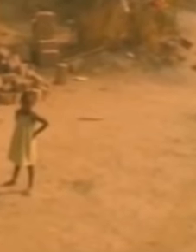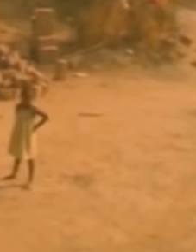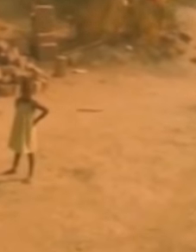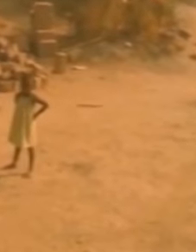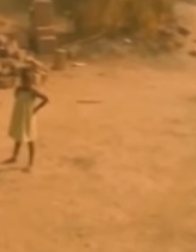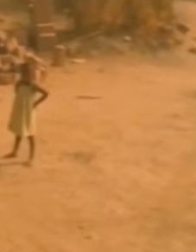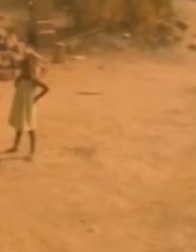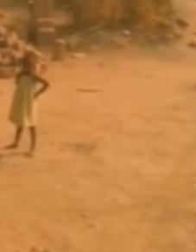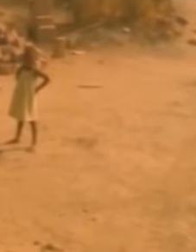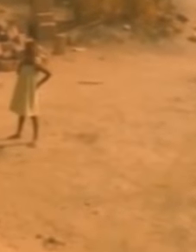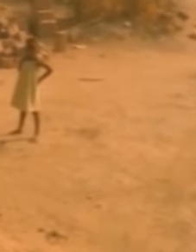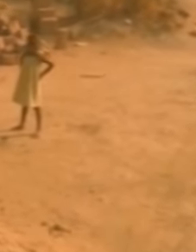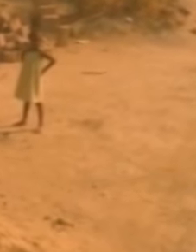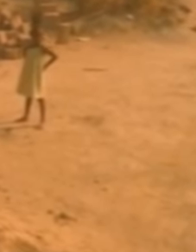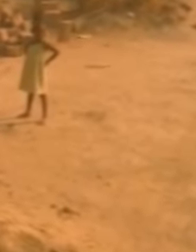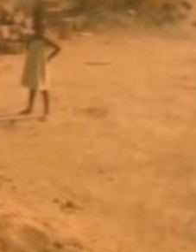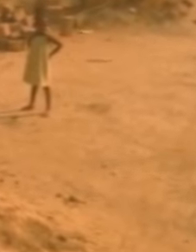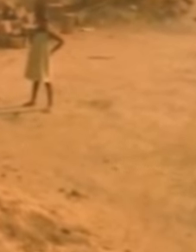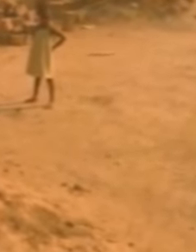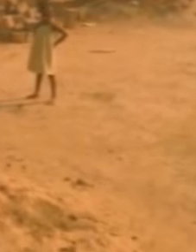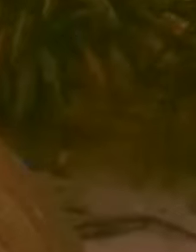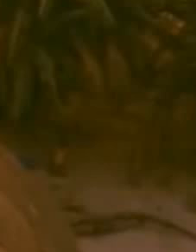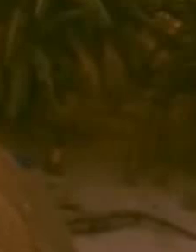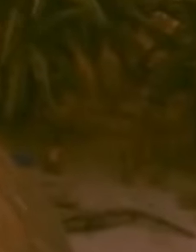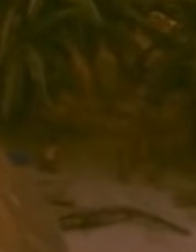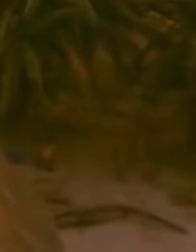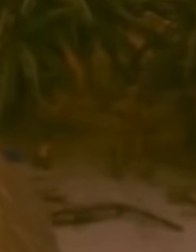얼마나 내 이름을 부르는지